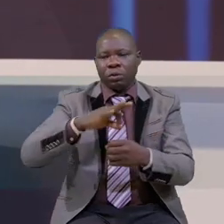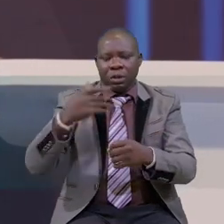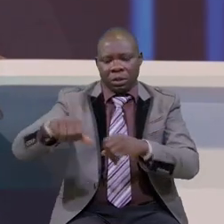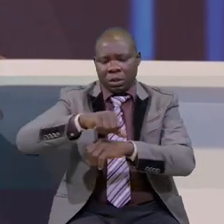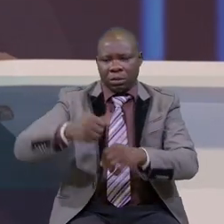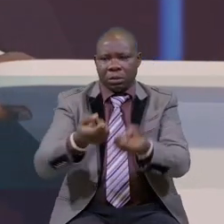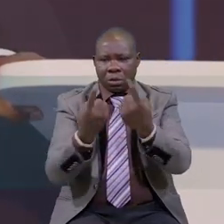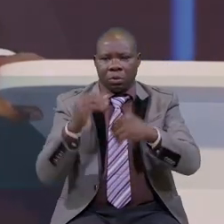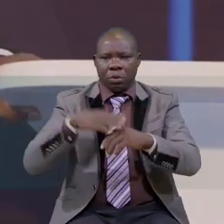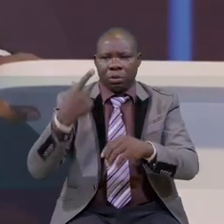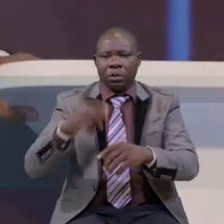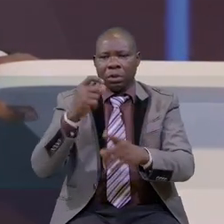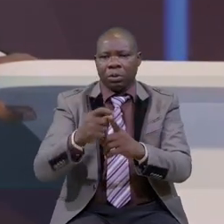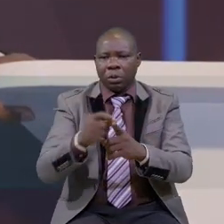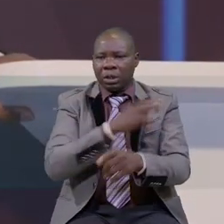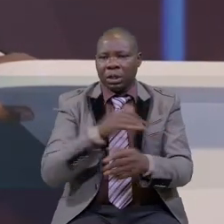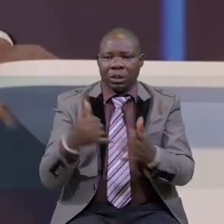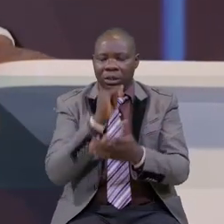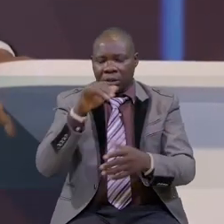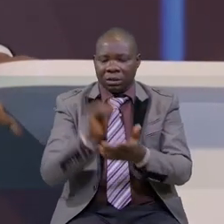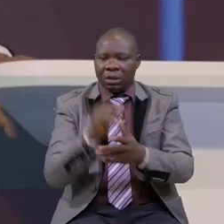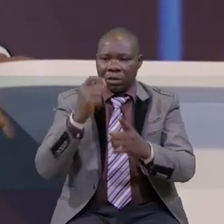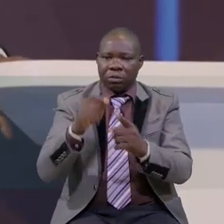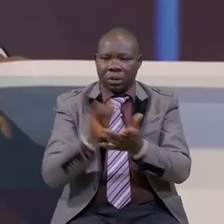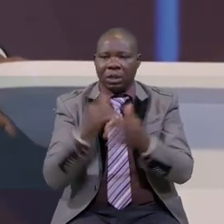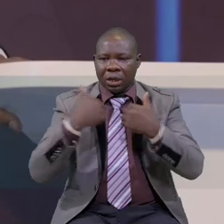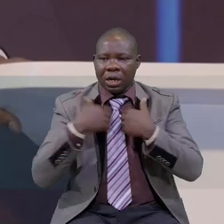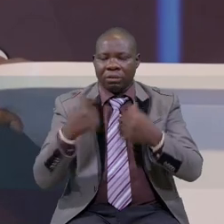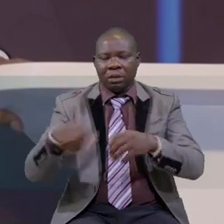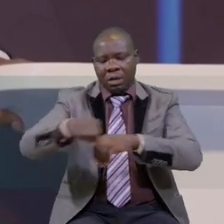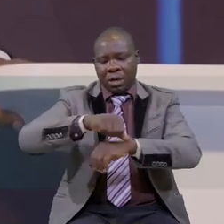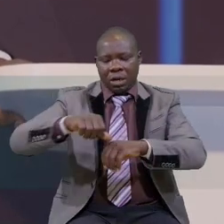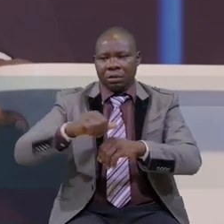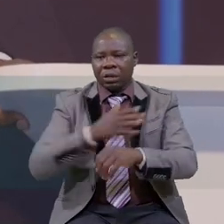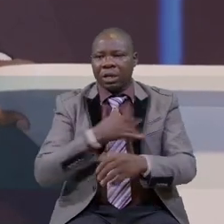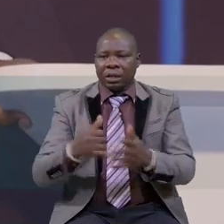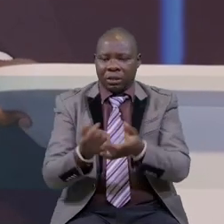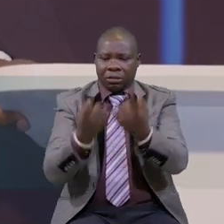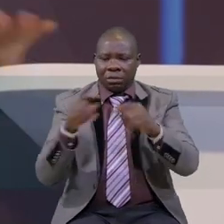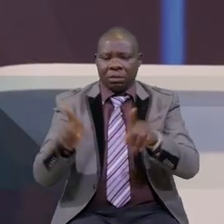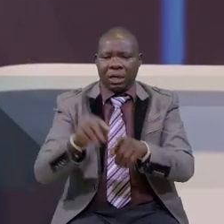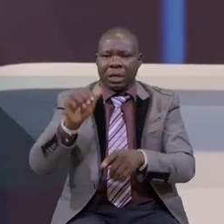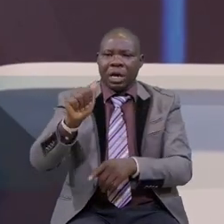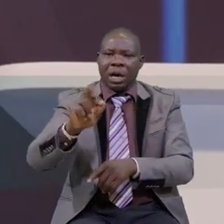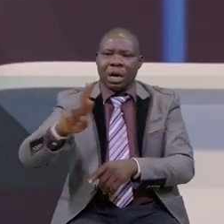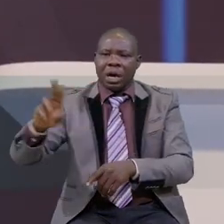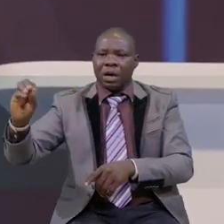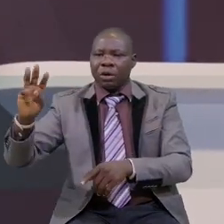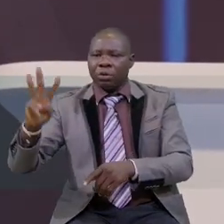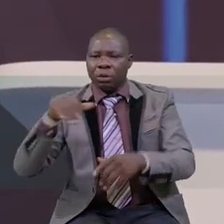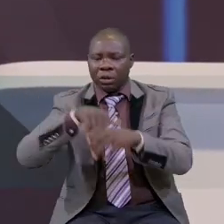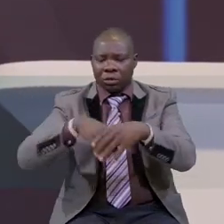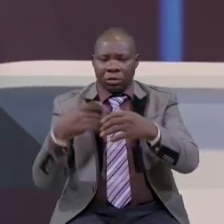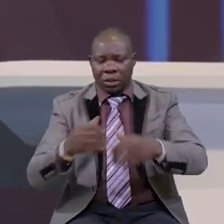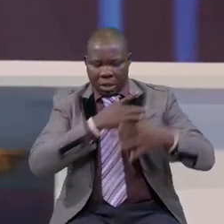connaître mes paroles. Voyez les deux choses, mon esprit et parole. L'esprit et la parole vont de pair. Et la parole vient comme une flèche par